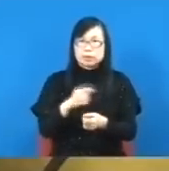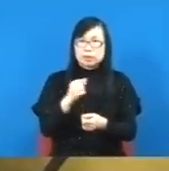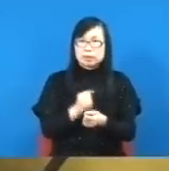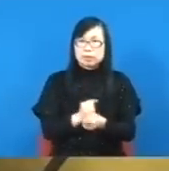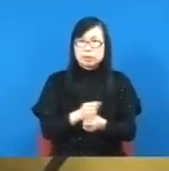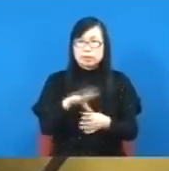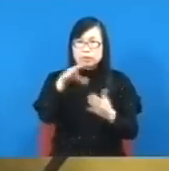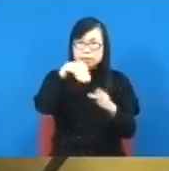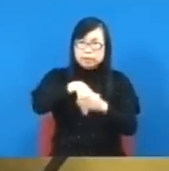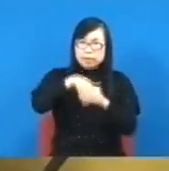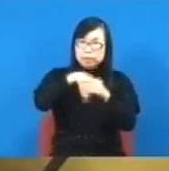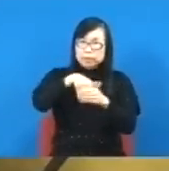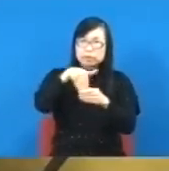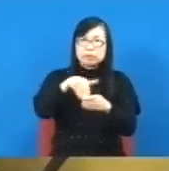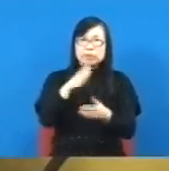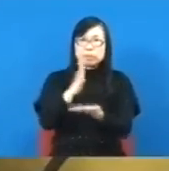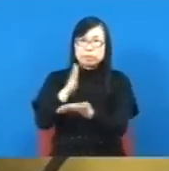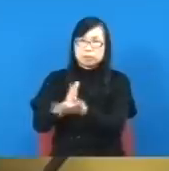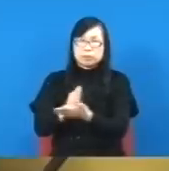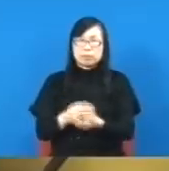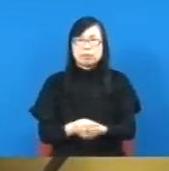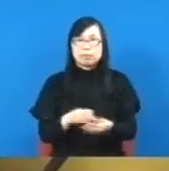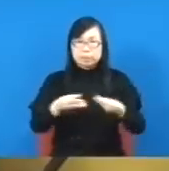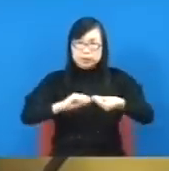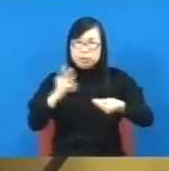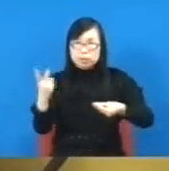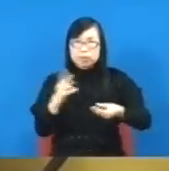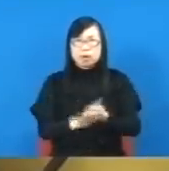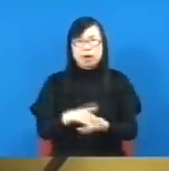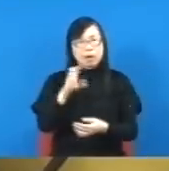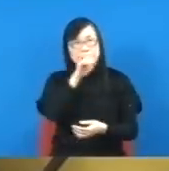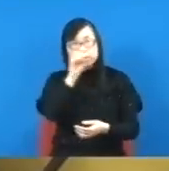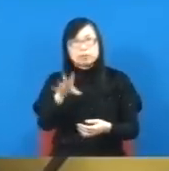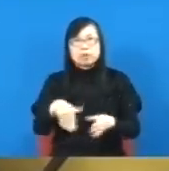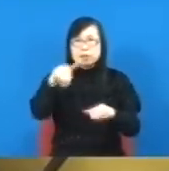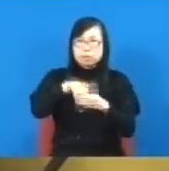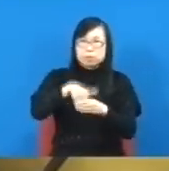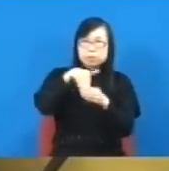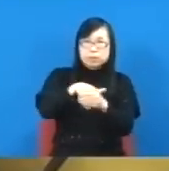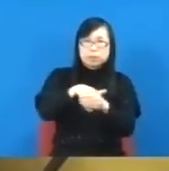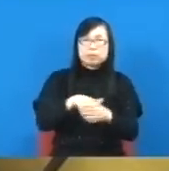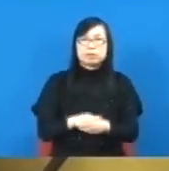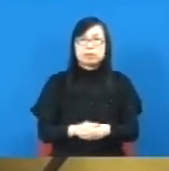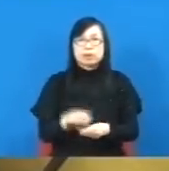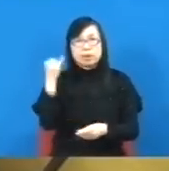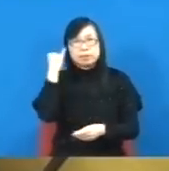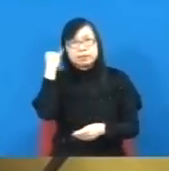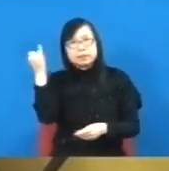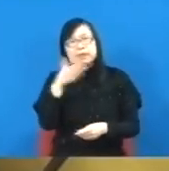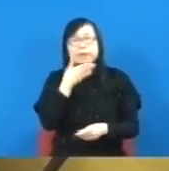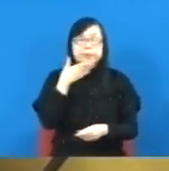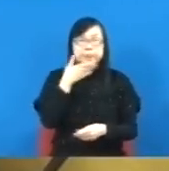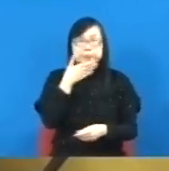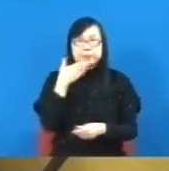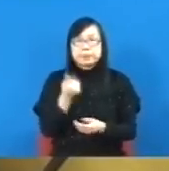治用選票，係唔同㗎，兩張票。 喂，但係嗱，你講起選票呢樣嘢，即係我又唔知嗱，我後生仔我唔